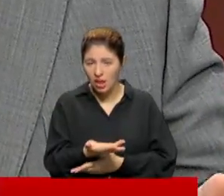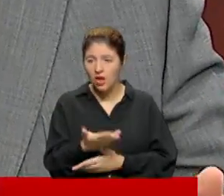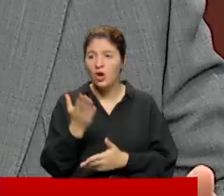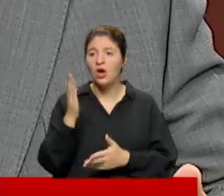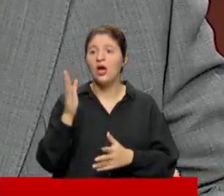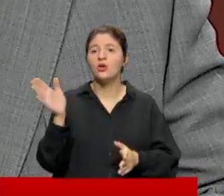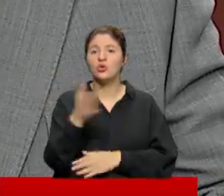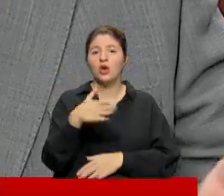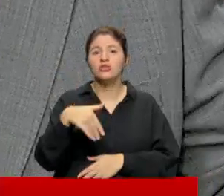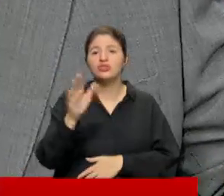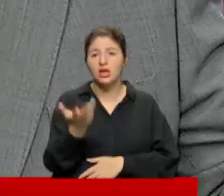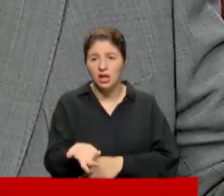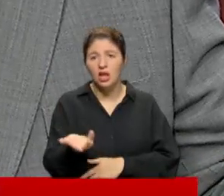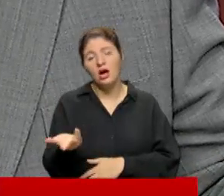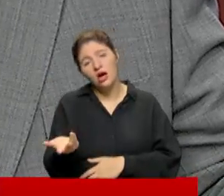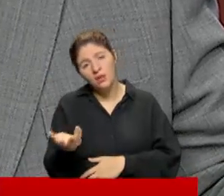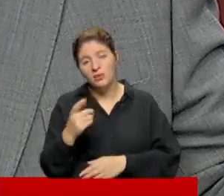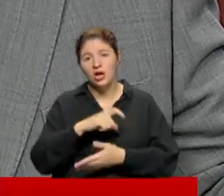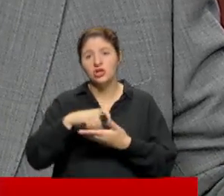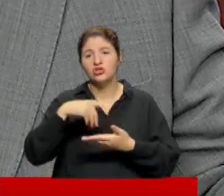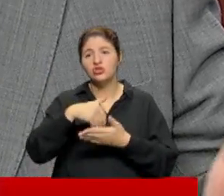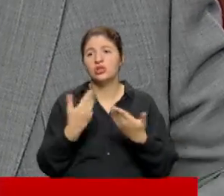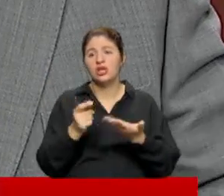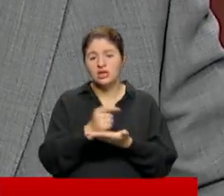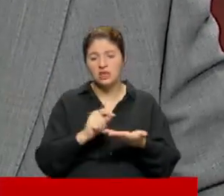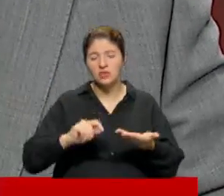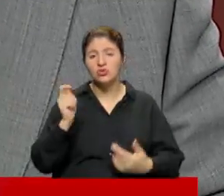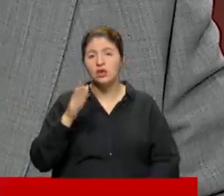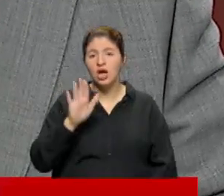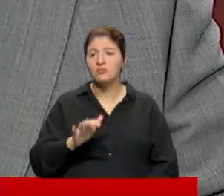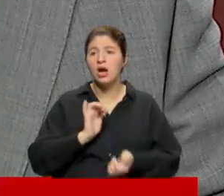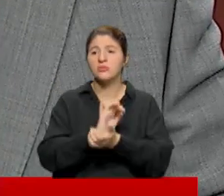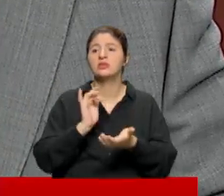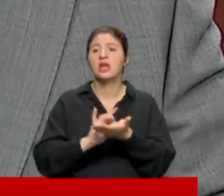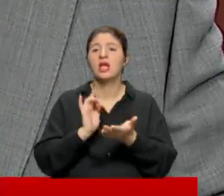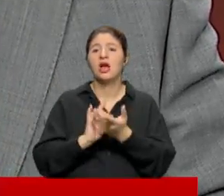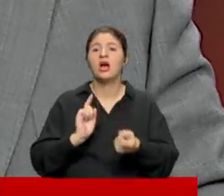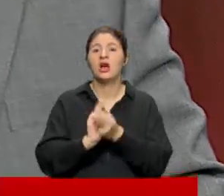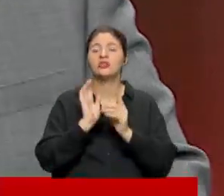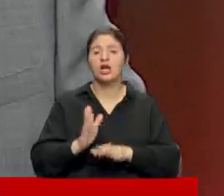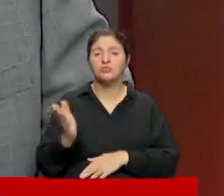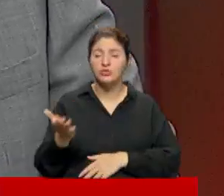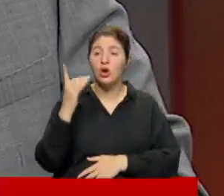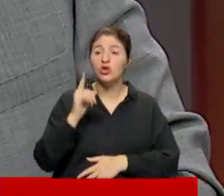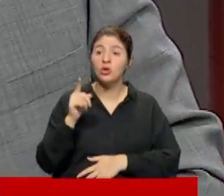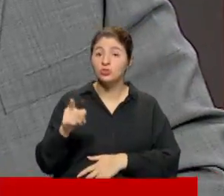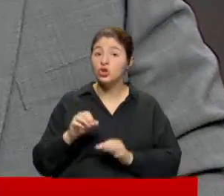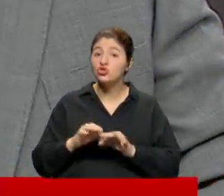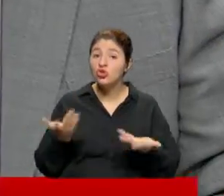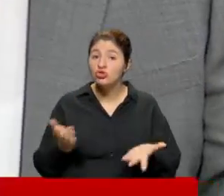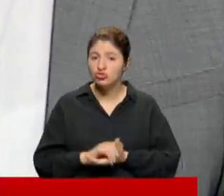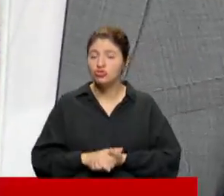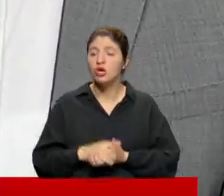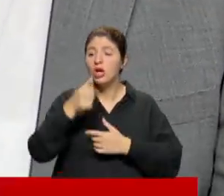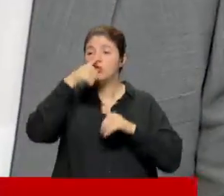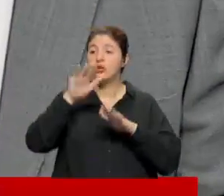Tokatçı değiller ama çekleri yazılmak zorunda kalmış hapis tehlikesiyle karşı karşıyalar önce bunları çözsünler